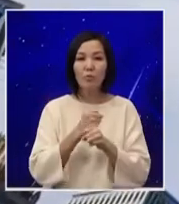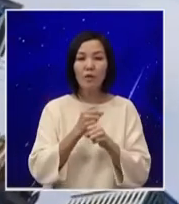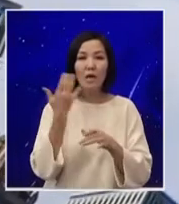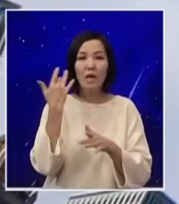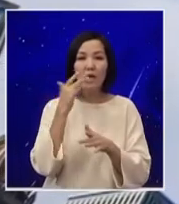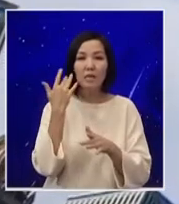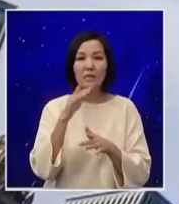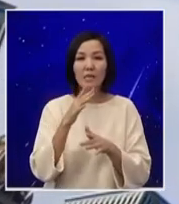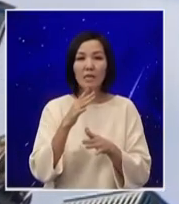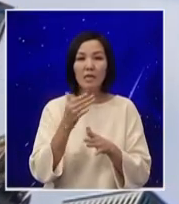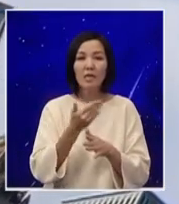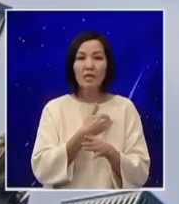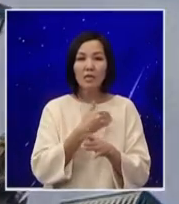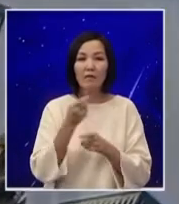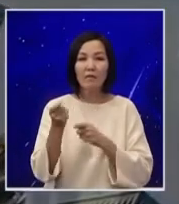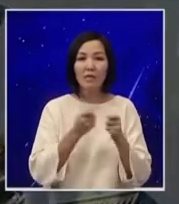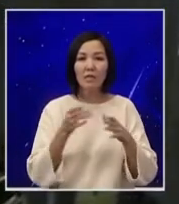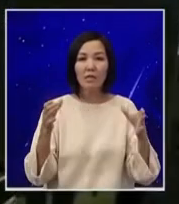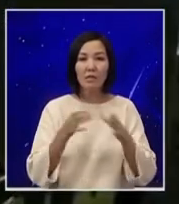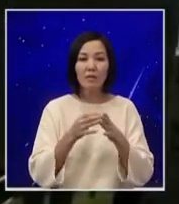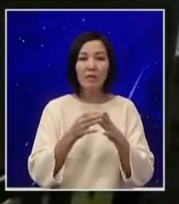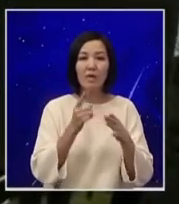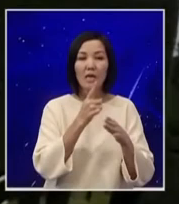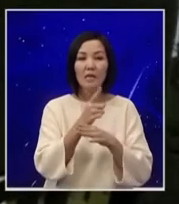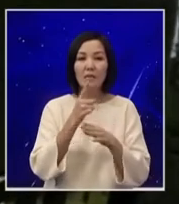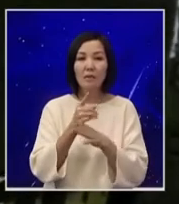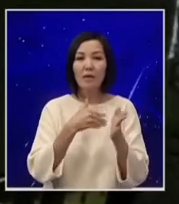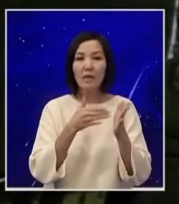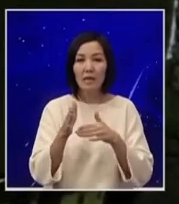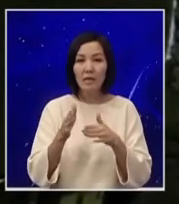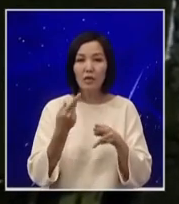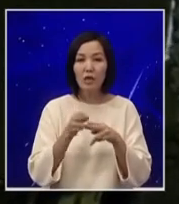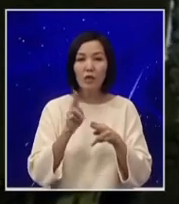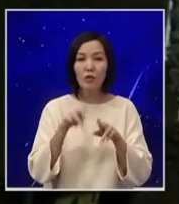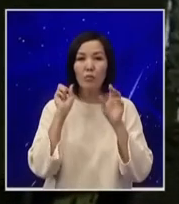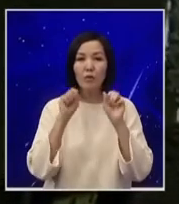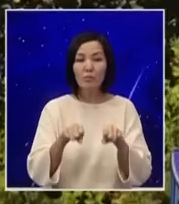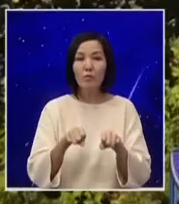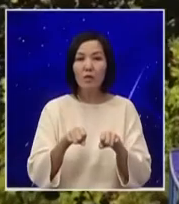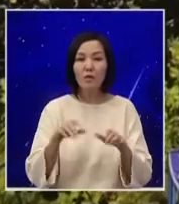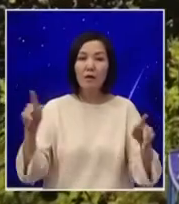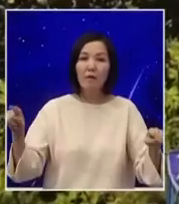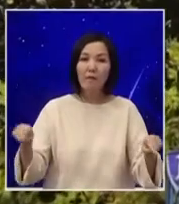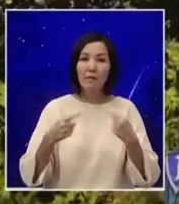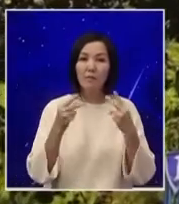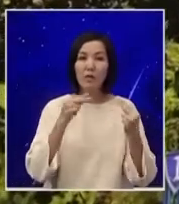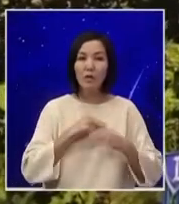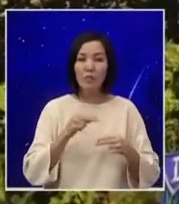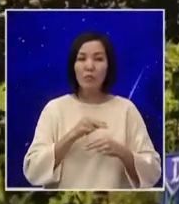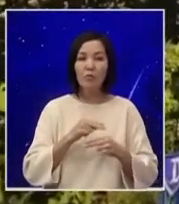калифорнии из-за нежелания властей штата снимать ограничения которые позволили бы возобновить работу